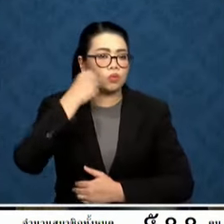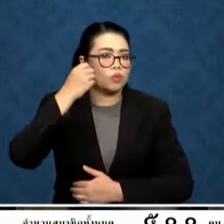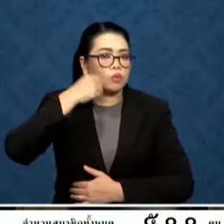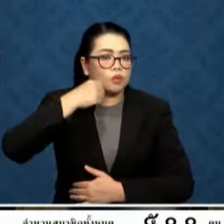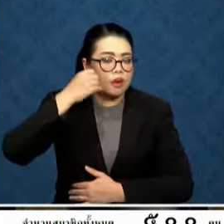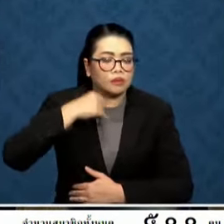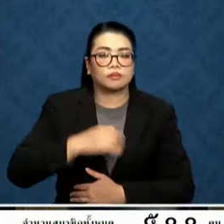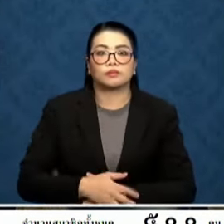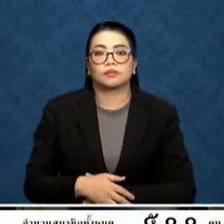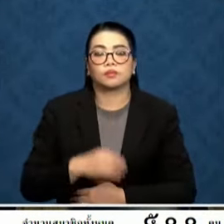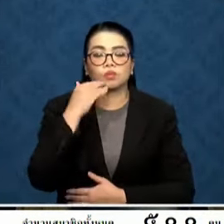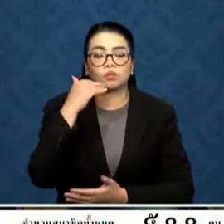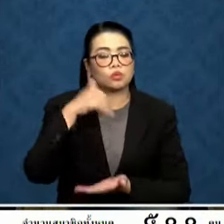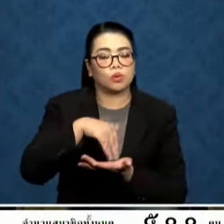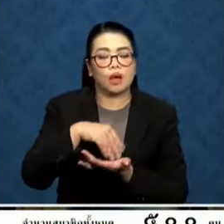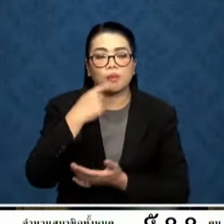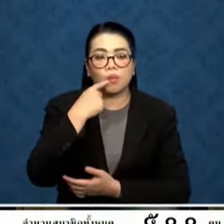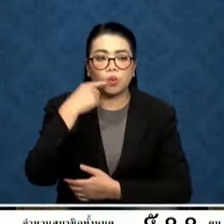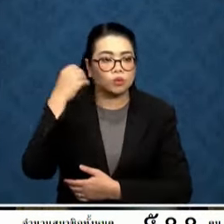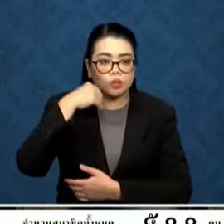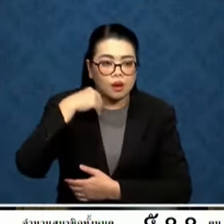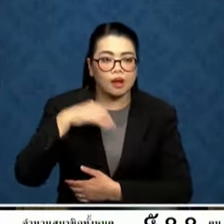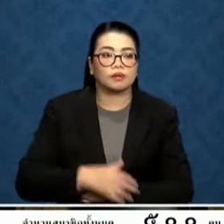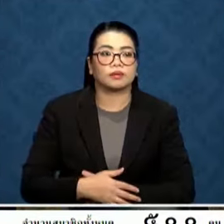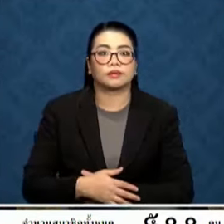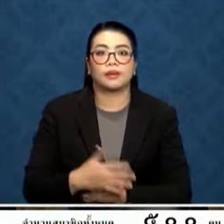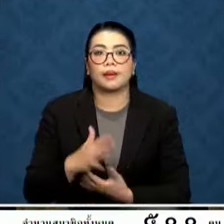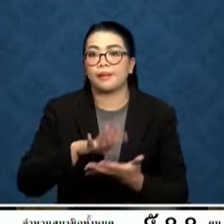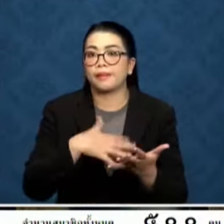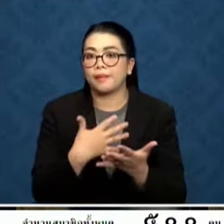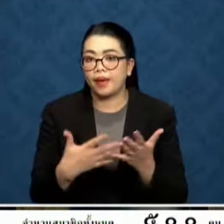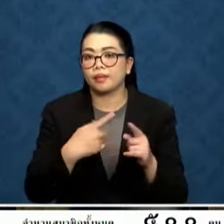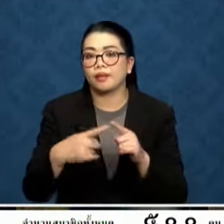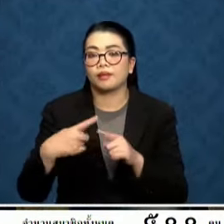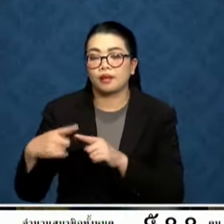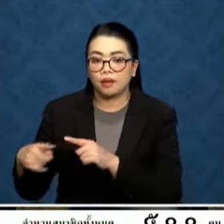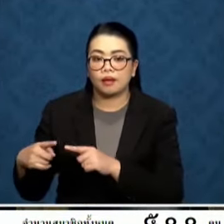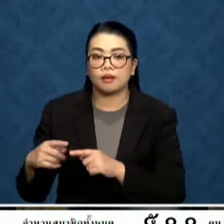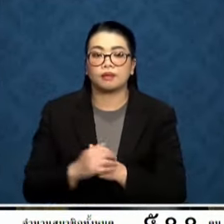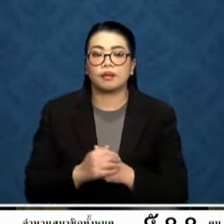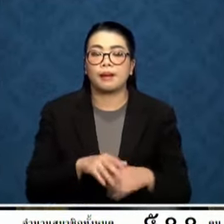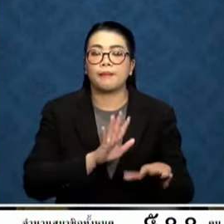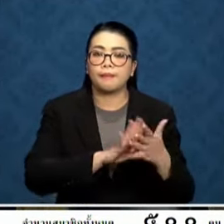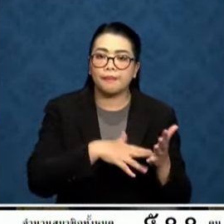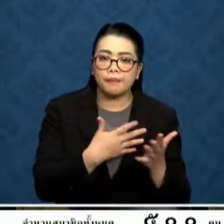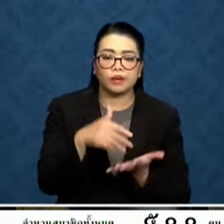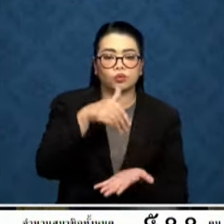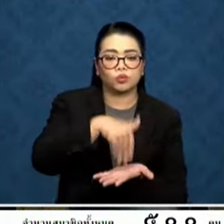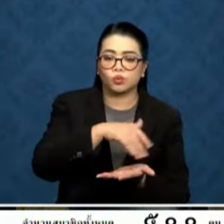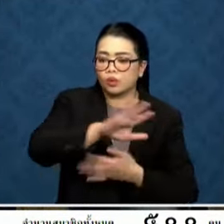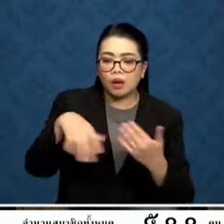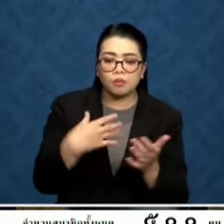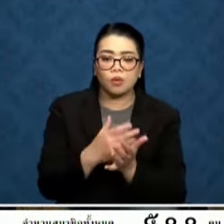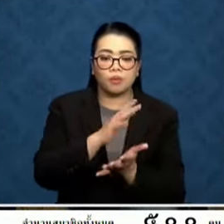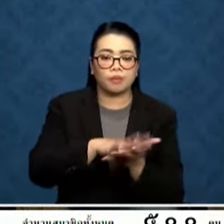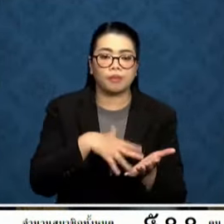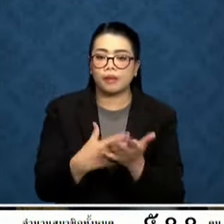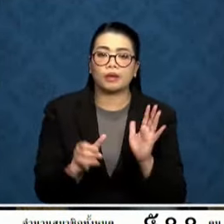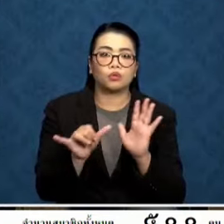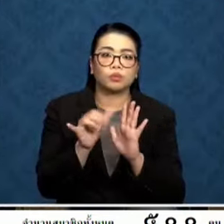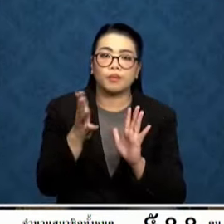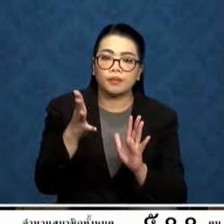ศูนย์กลางทุกเรื่องมียุทธศาสตร์ทุกเรื่องการมีจะเป็นศูนย์กลางทุกเรื่องคือไม่ไม่มียุทธศาสตร์ครับ